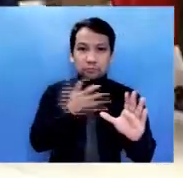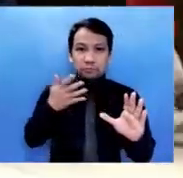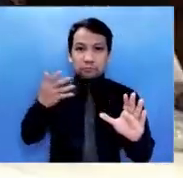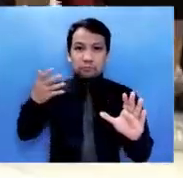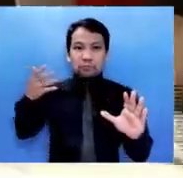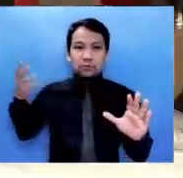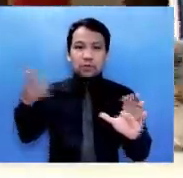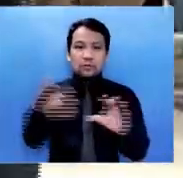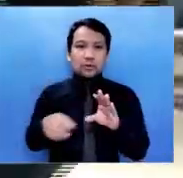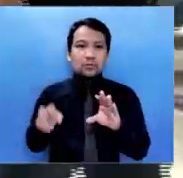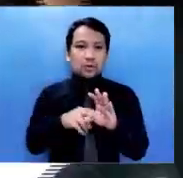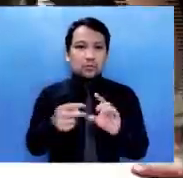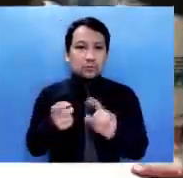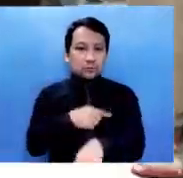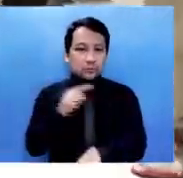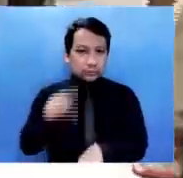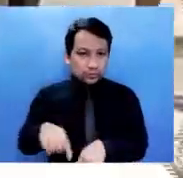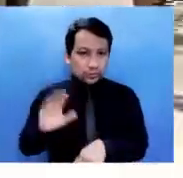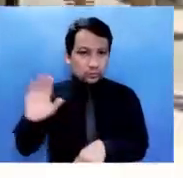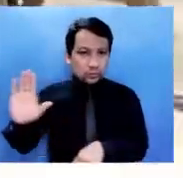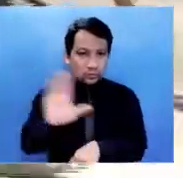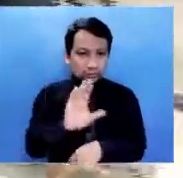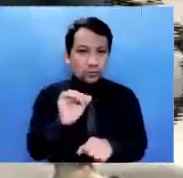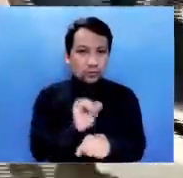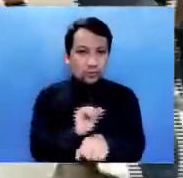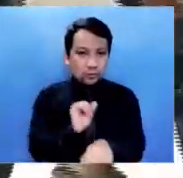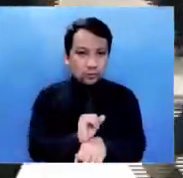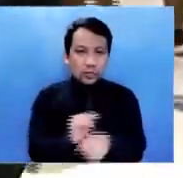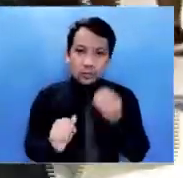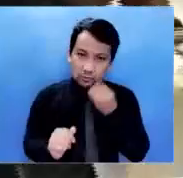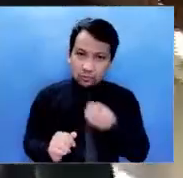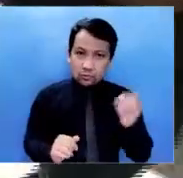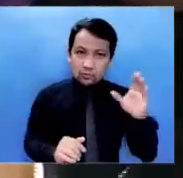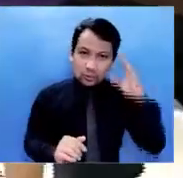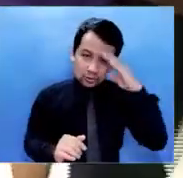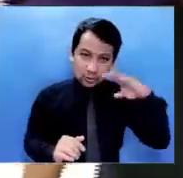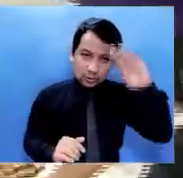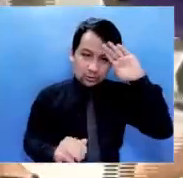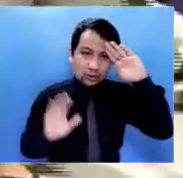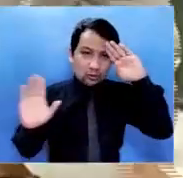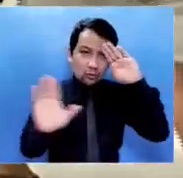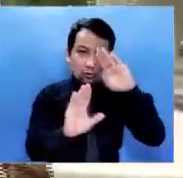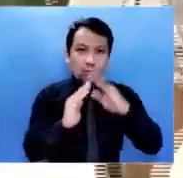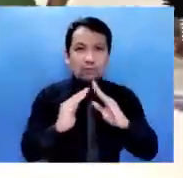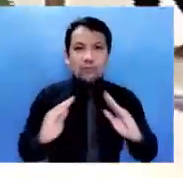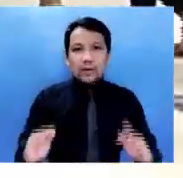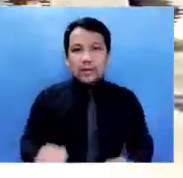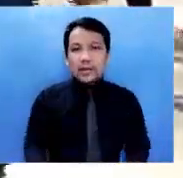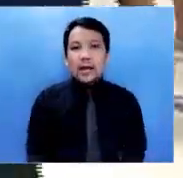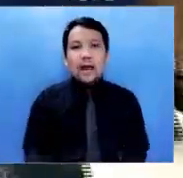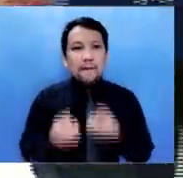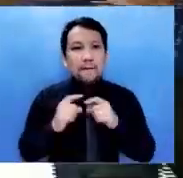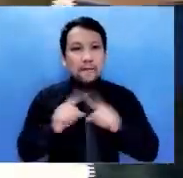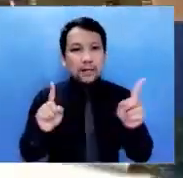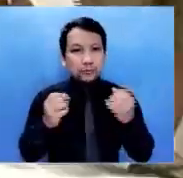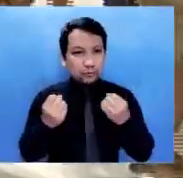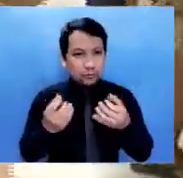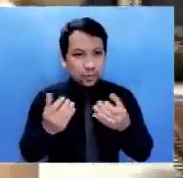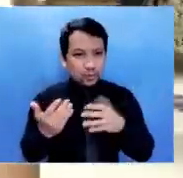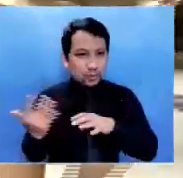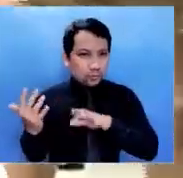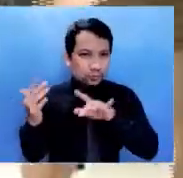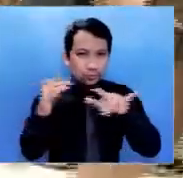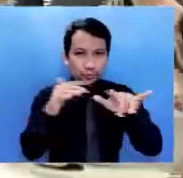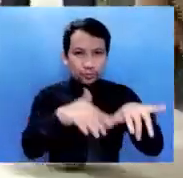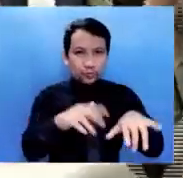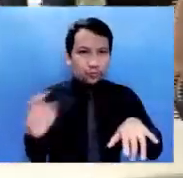commuter routes, yung mga galing sa kanilang mga trabaho, pauwi sa Cavite o sa kanilang mga bahay. Pero dumadami na rin yung mga bumabiyahe pa